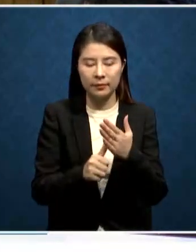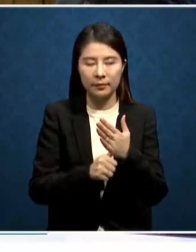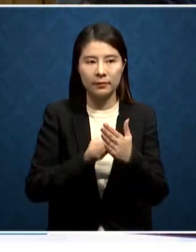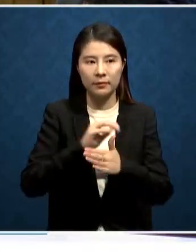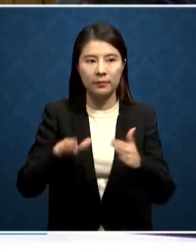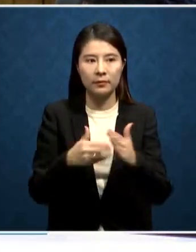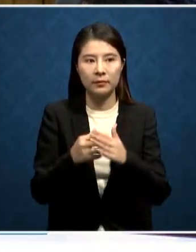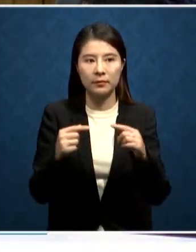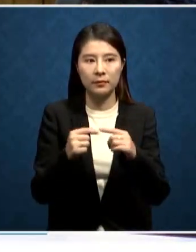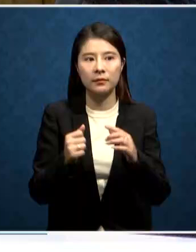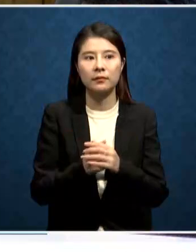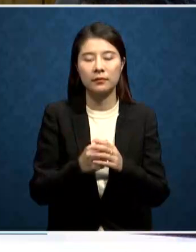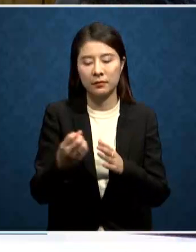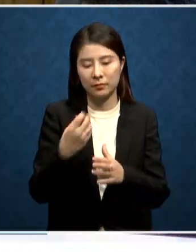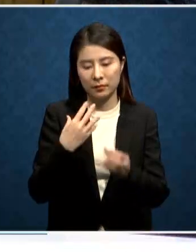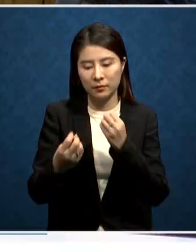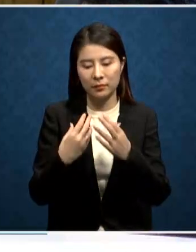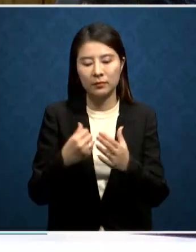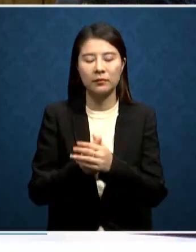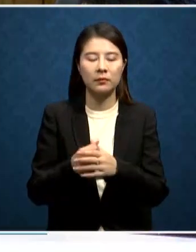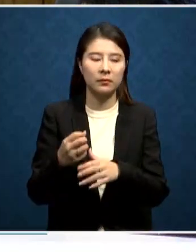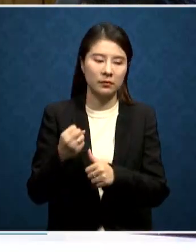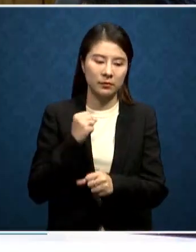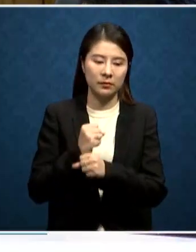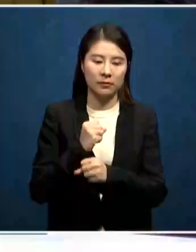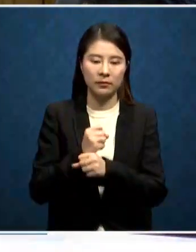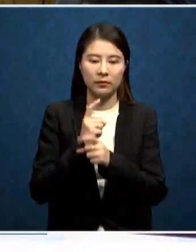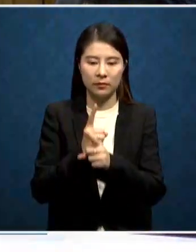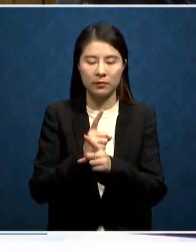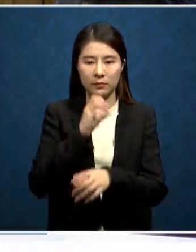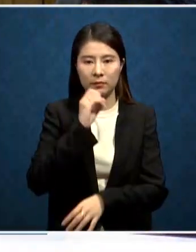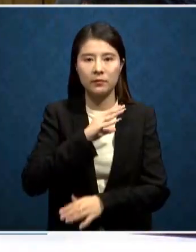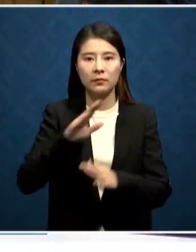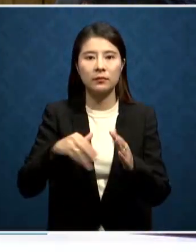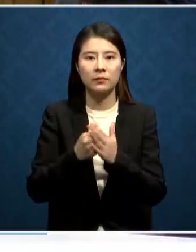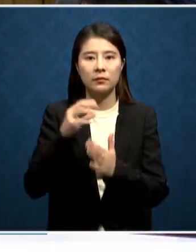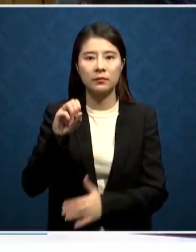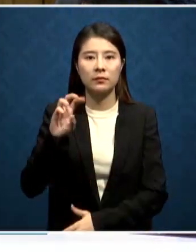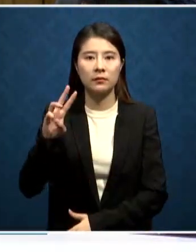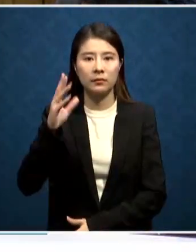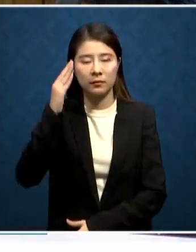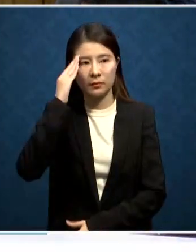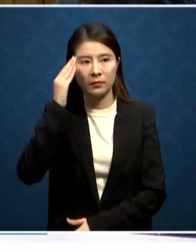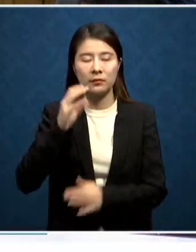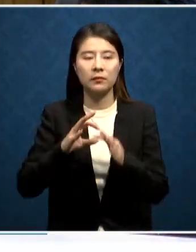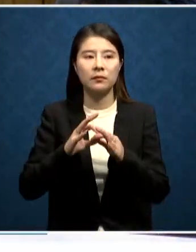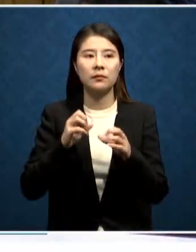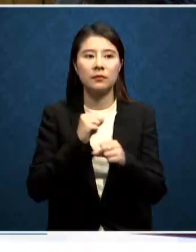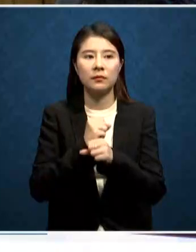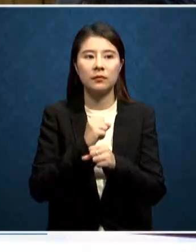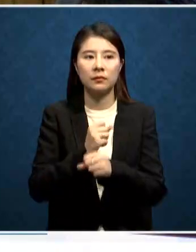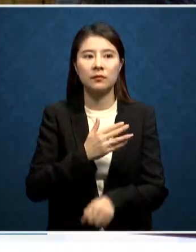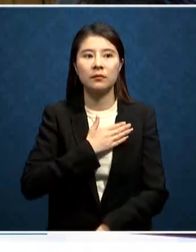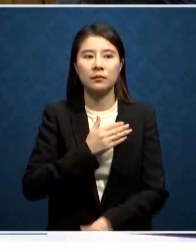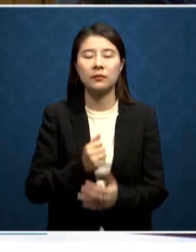นะคะเพื่อที่เราจะอ่าอยากให้ท่านสมาชิกวุฒิสภาได้รับทราบการดำเนินงานของเราแล้วก็เราก็ให้ความสำคัญ